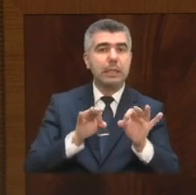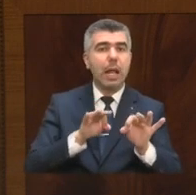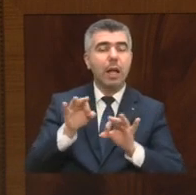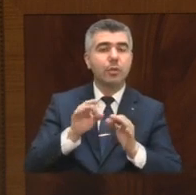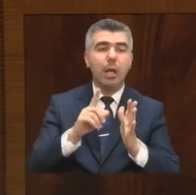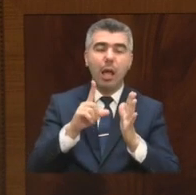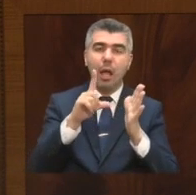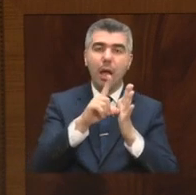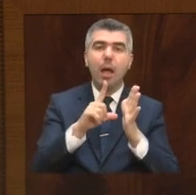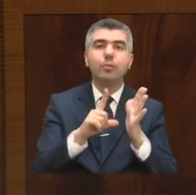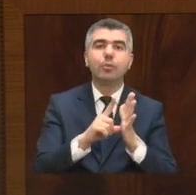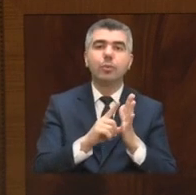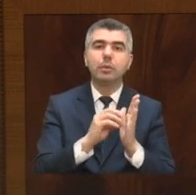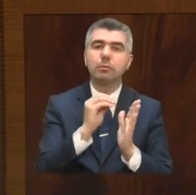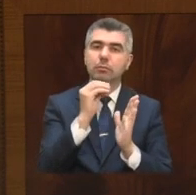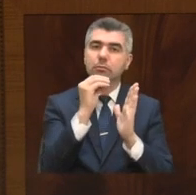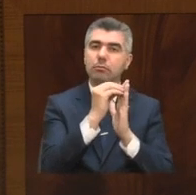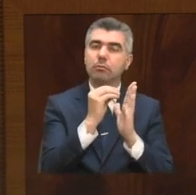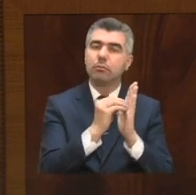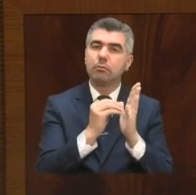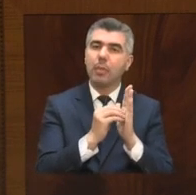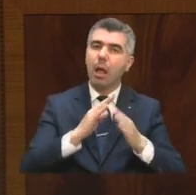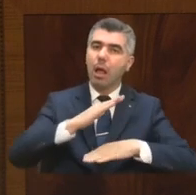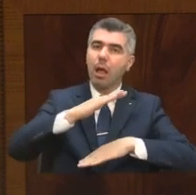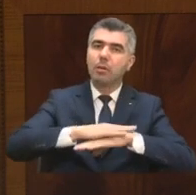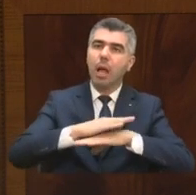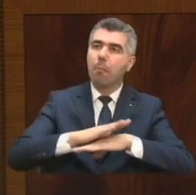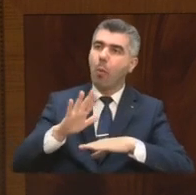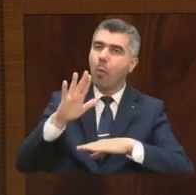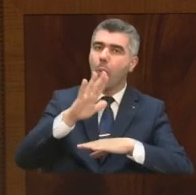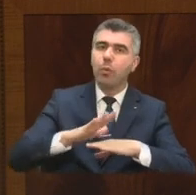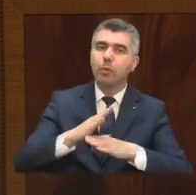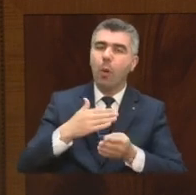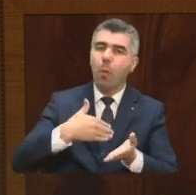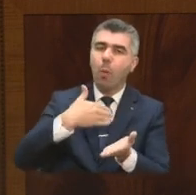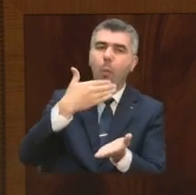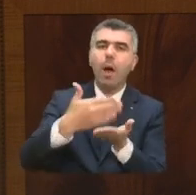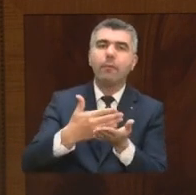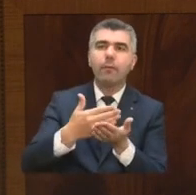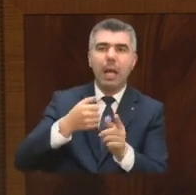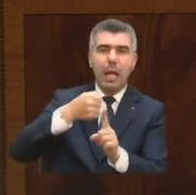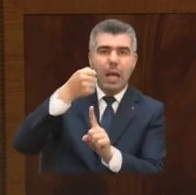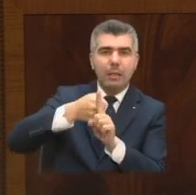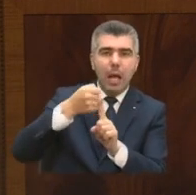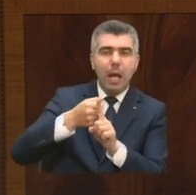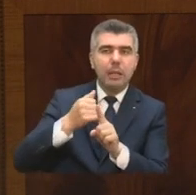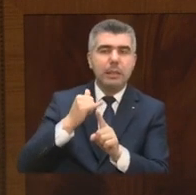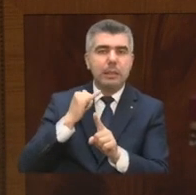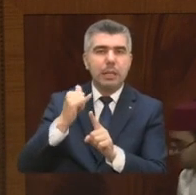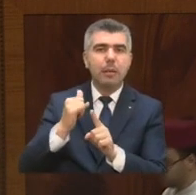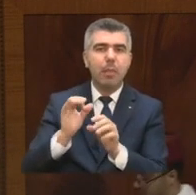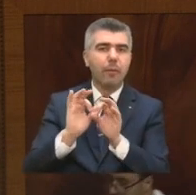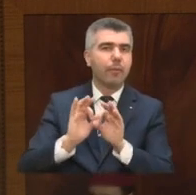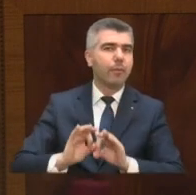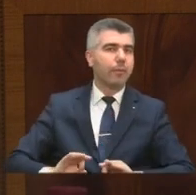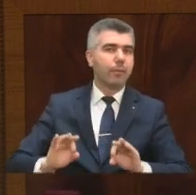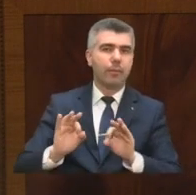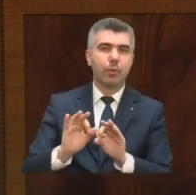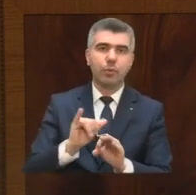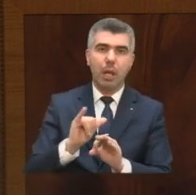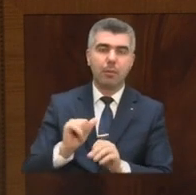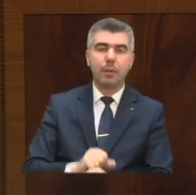متعاقد حوله وملزم للجميع ووضع حد لاصلاح الاصلاح وتشخيص المشخص بناء